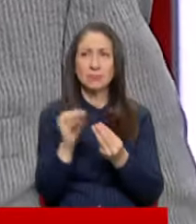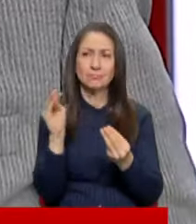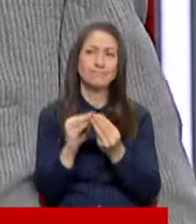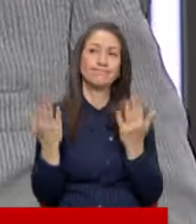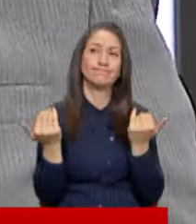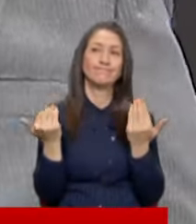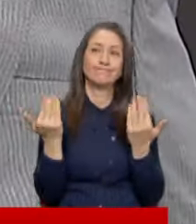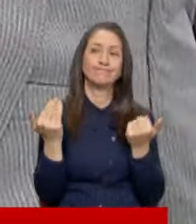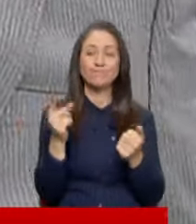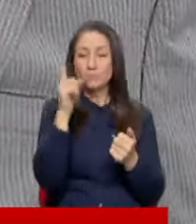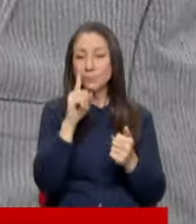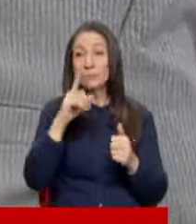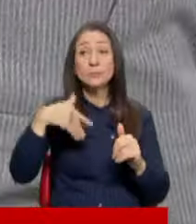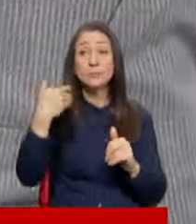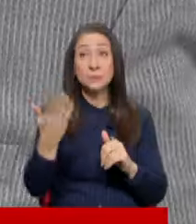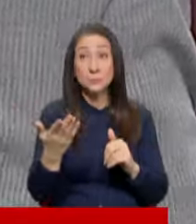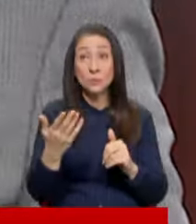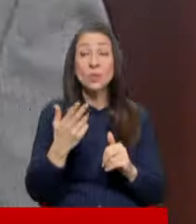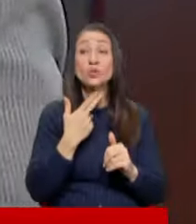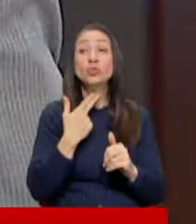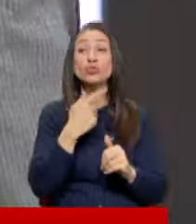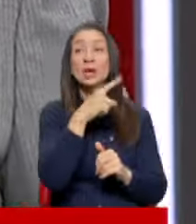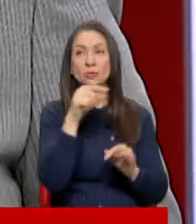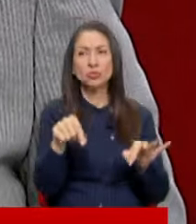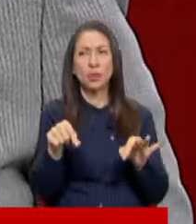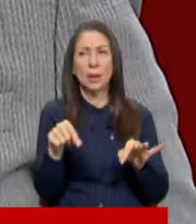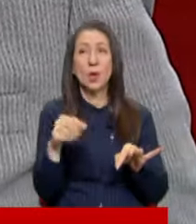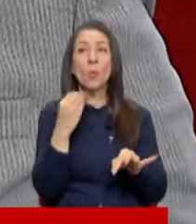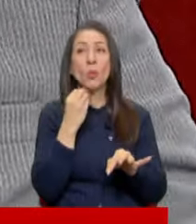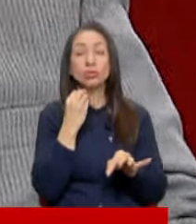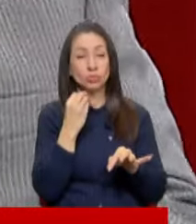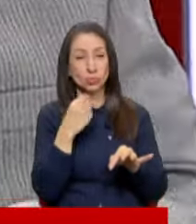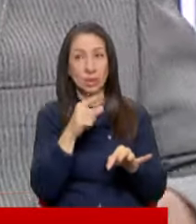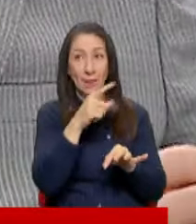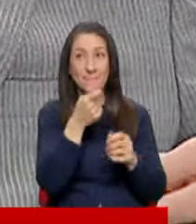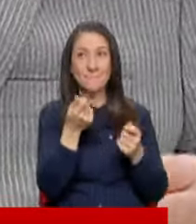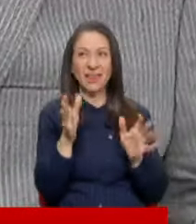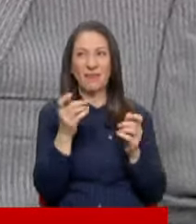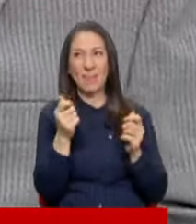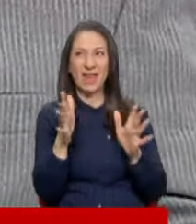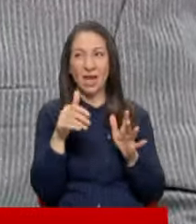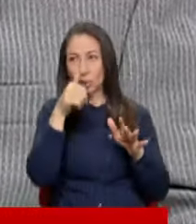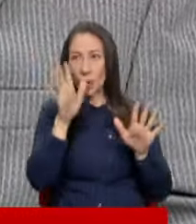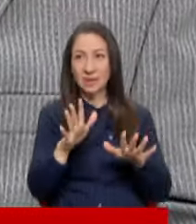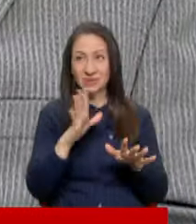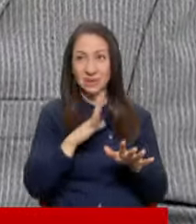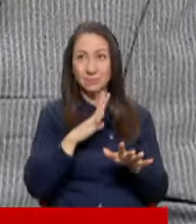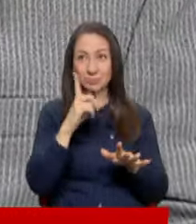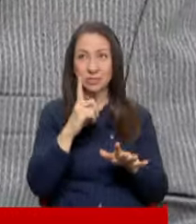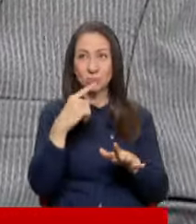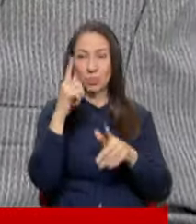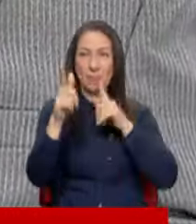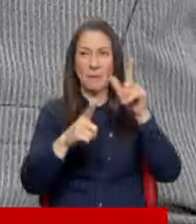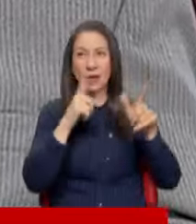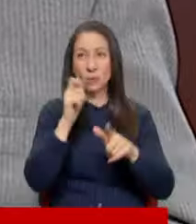gelecek 1 Nisan'dan sonra Rusya şu an borcumuz olan Hani o bedava bedava diye doğalgazcı vardı ya bir Soytarı